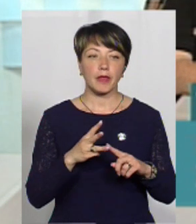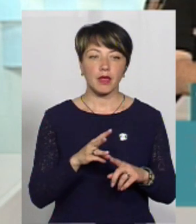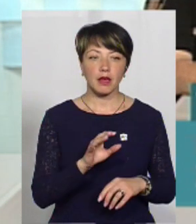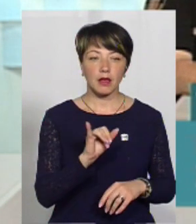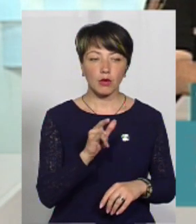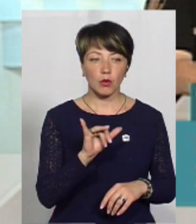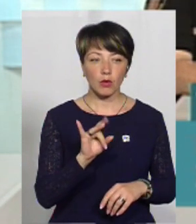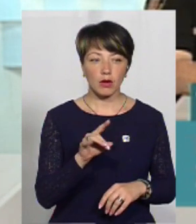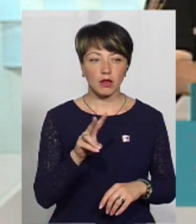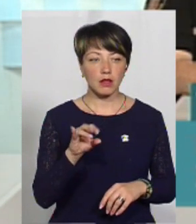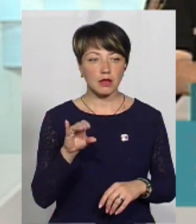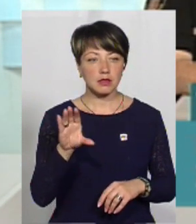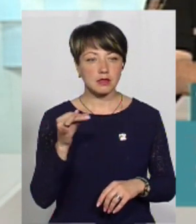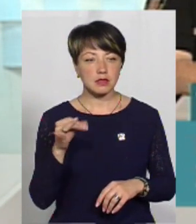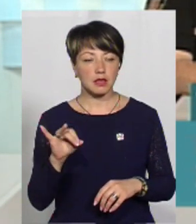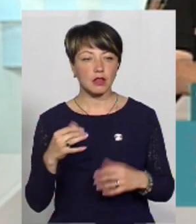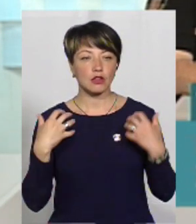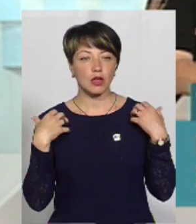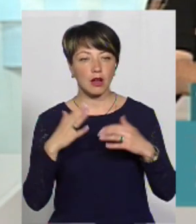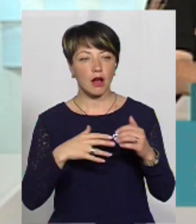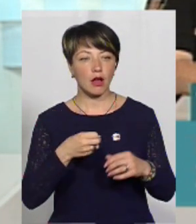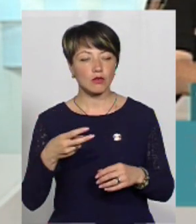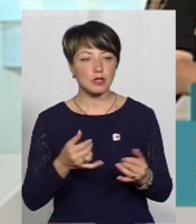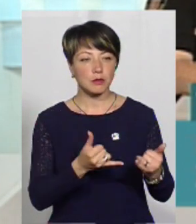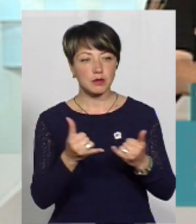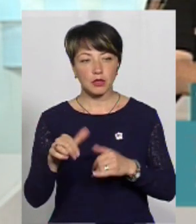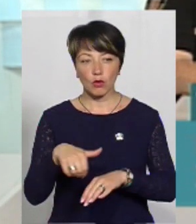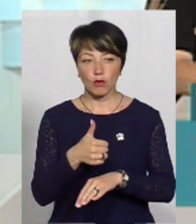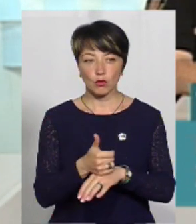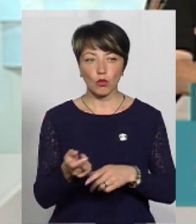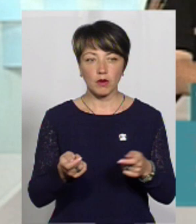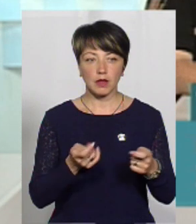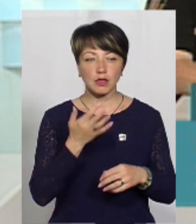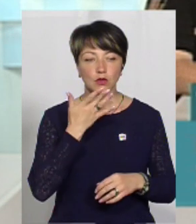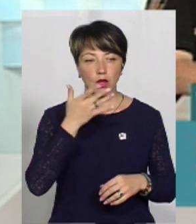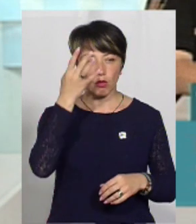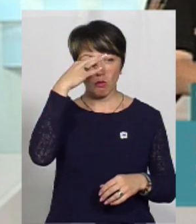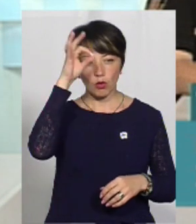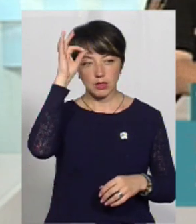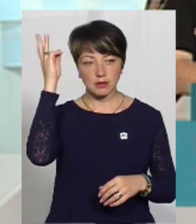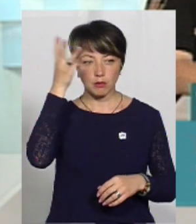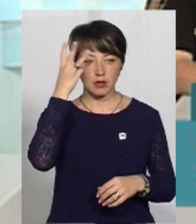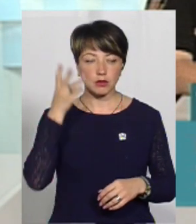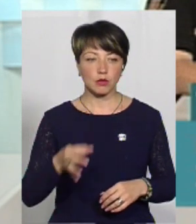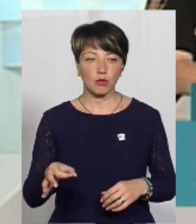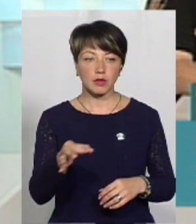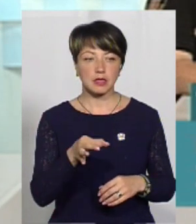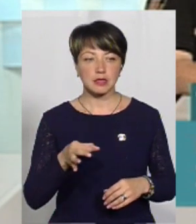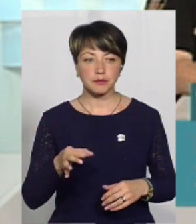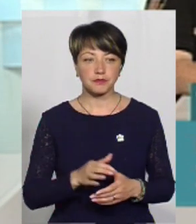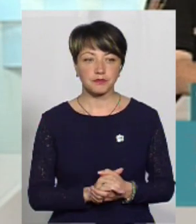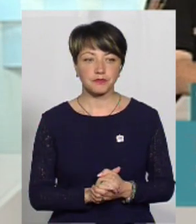Ігор Лисий, начальник кадрового забезпечення головного управління Національної поліції в Хмельницькій